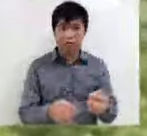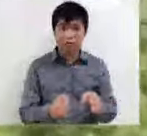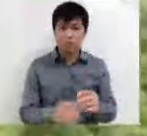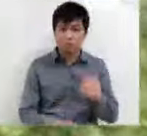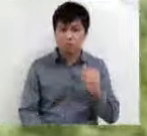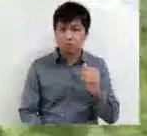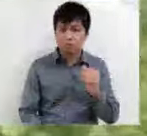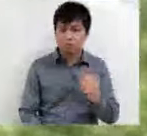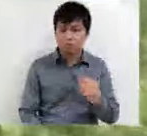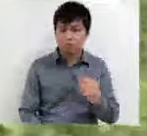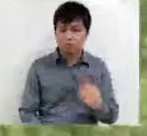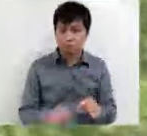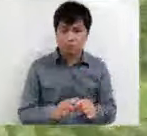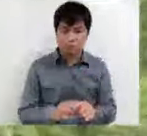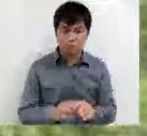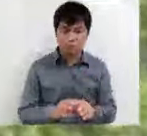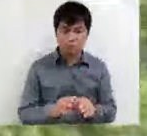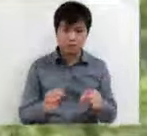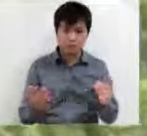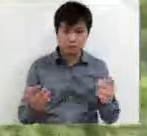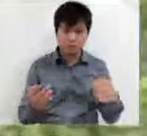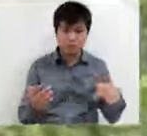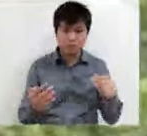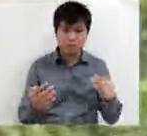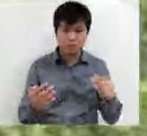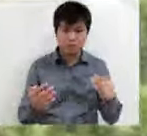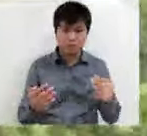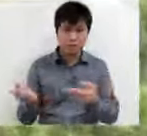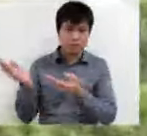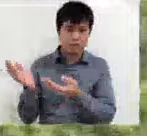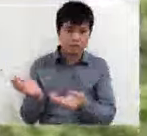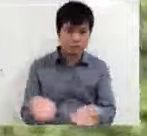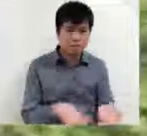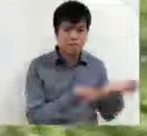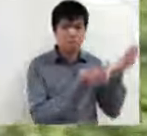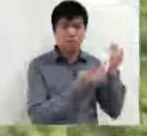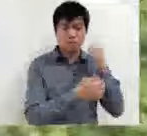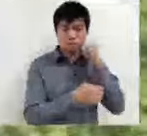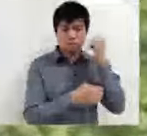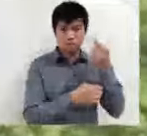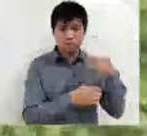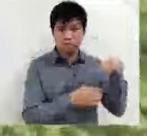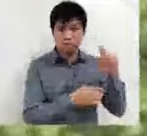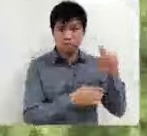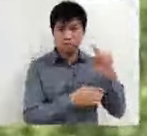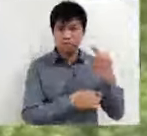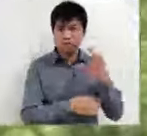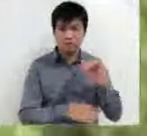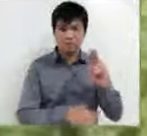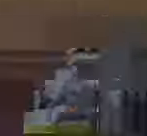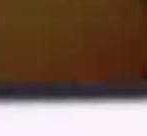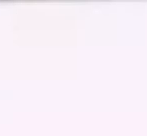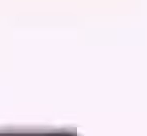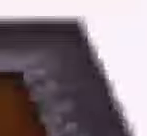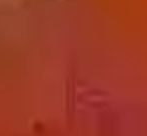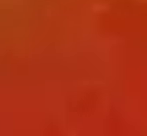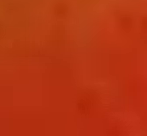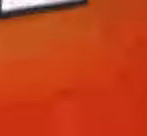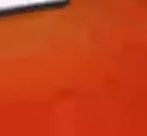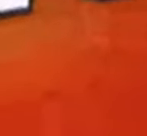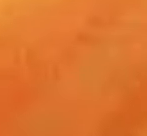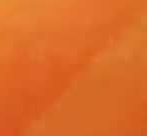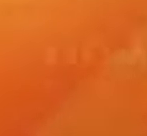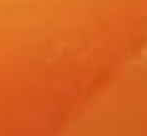Bukas din ang target na pagdadala sa labi ng nasawing piloto sa Cagayan City sa Isabela.